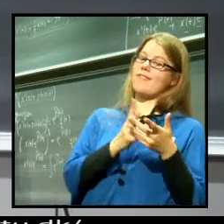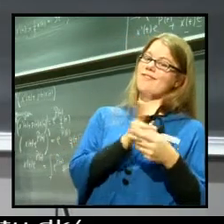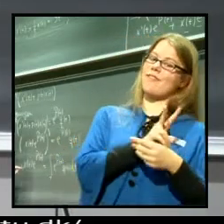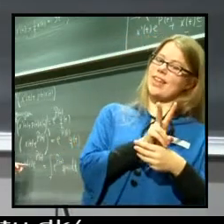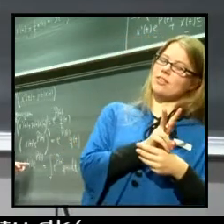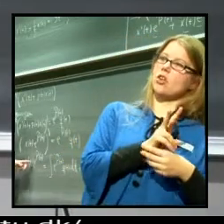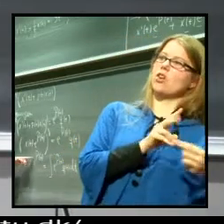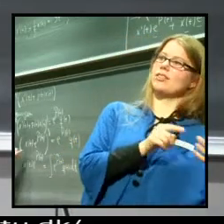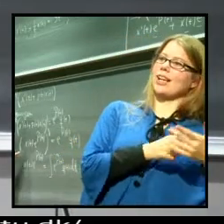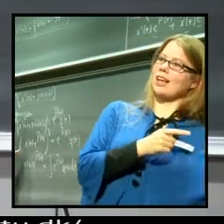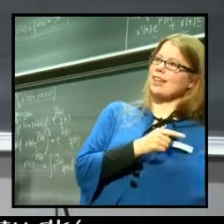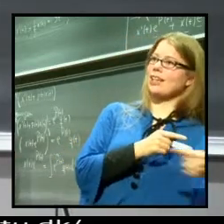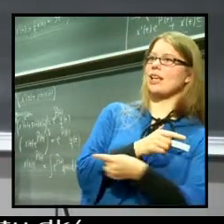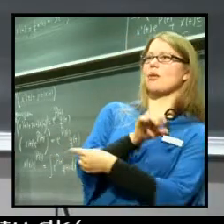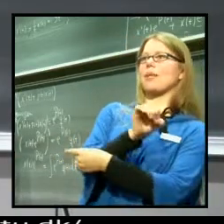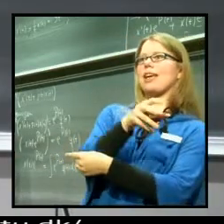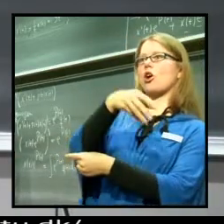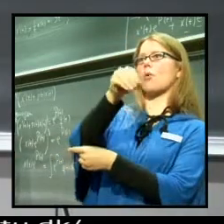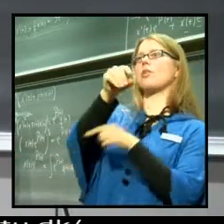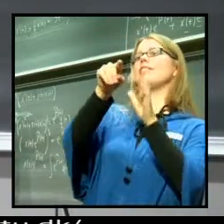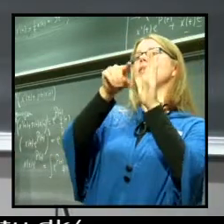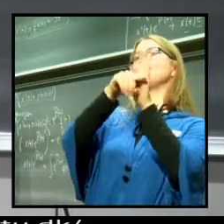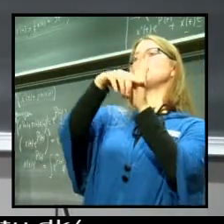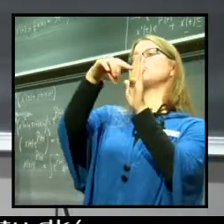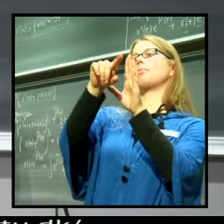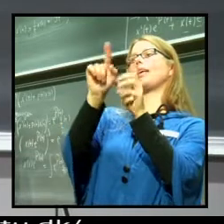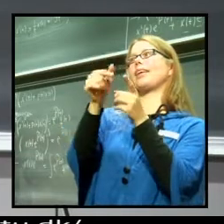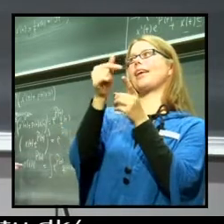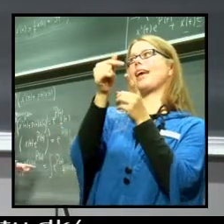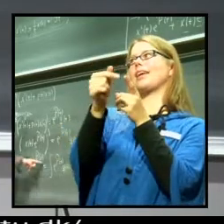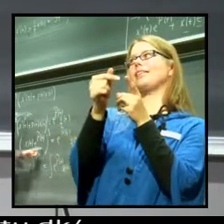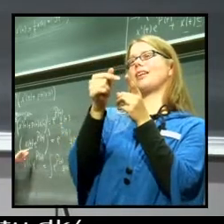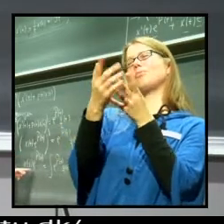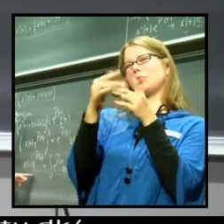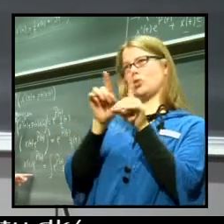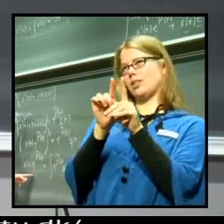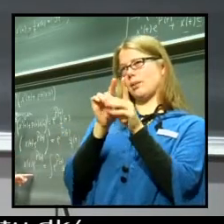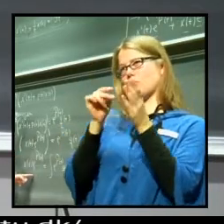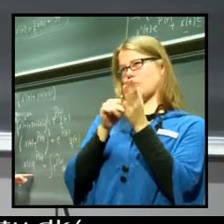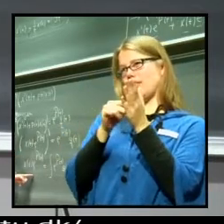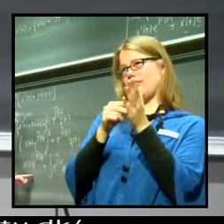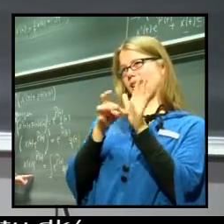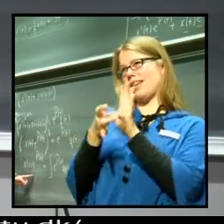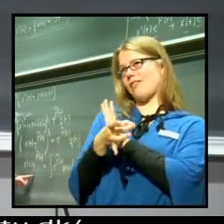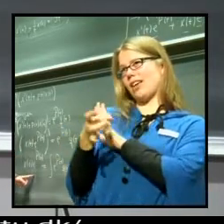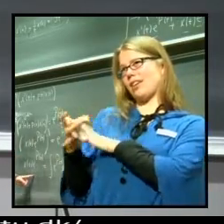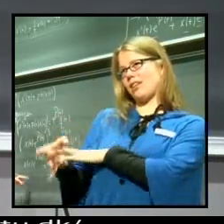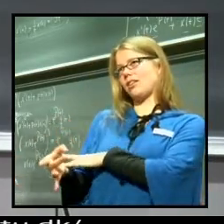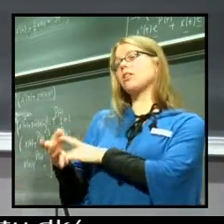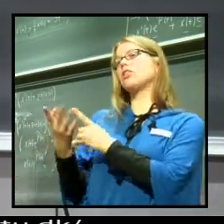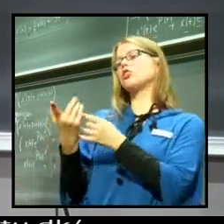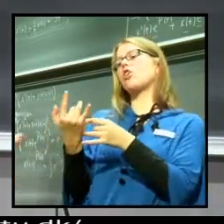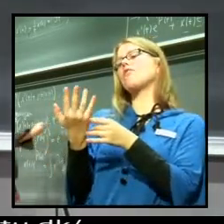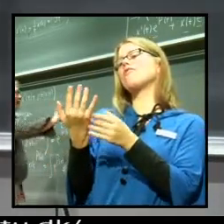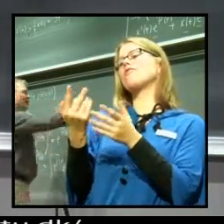side med e opløftet i minus p af t. Det er jo det samme som at dividere den der væk. Og hvad kommer der så til